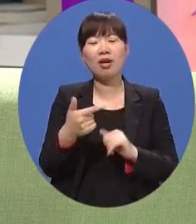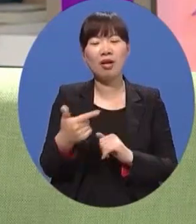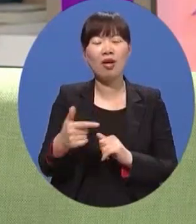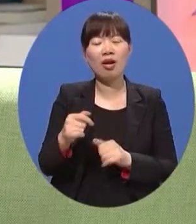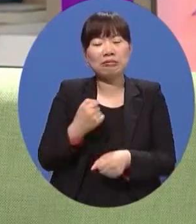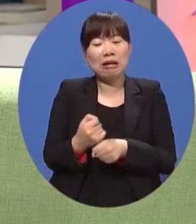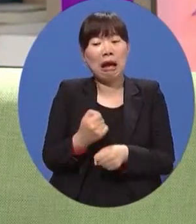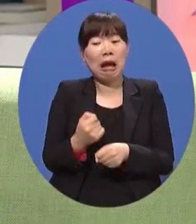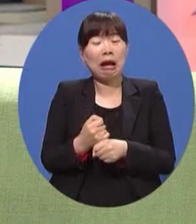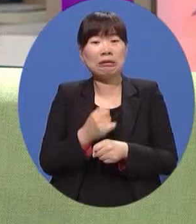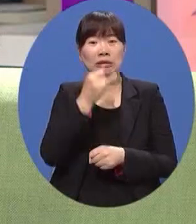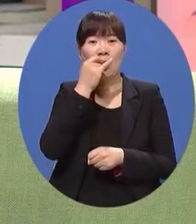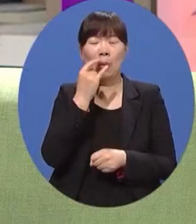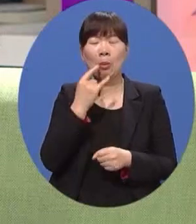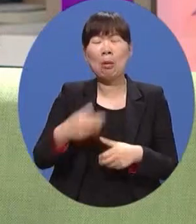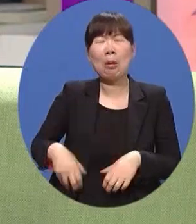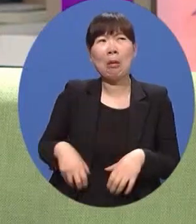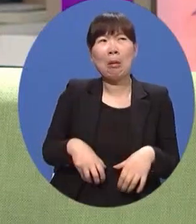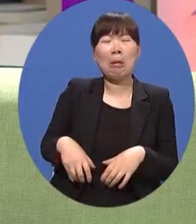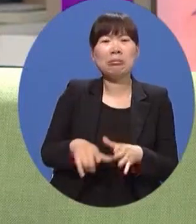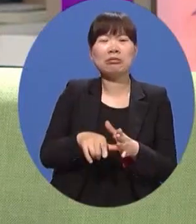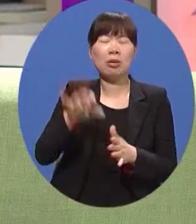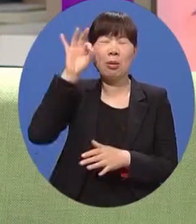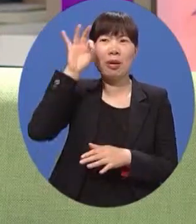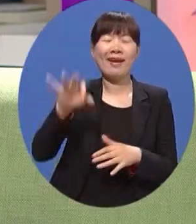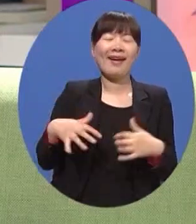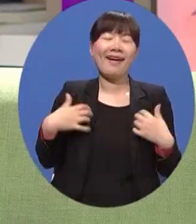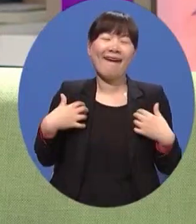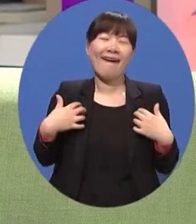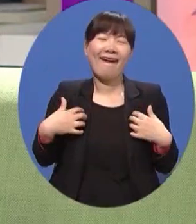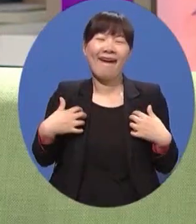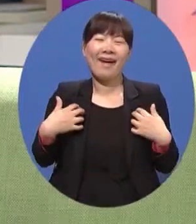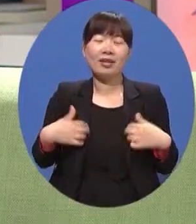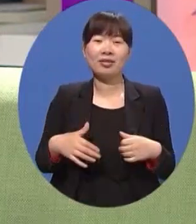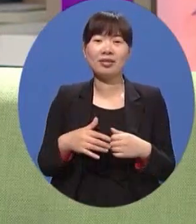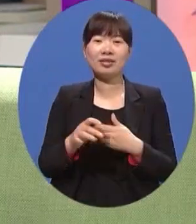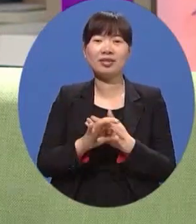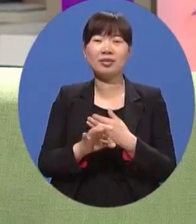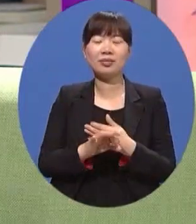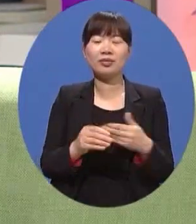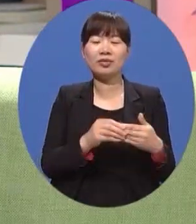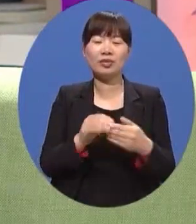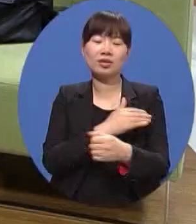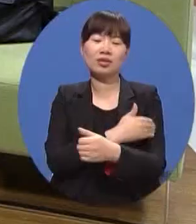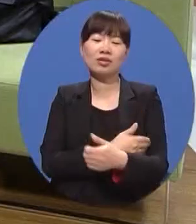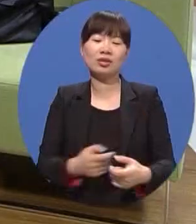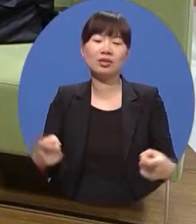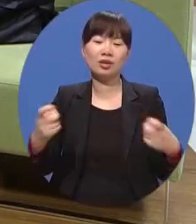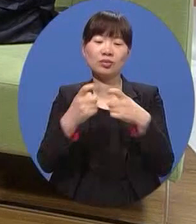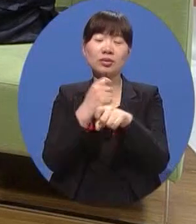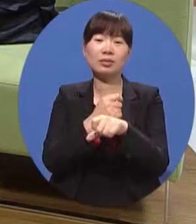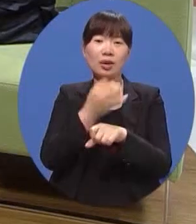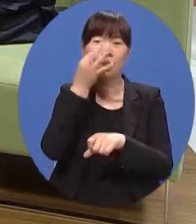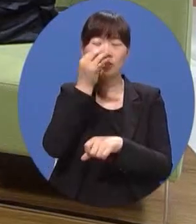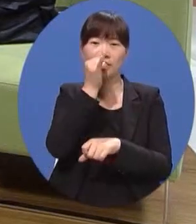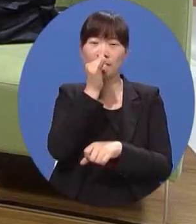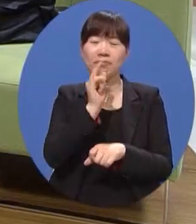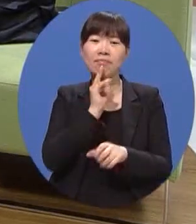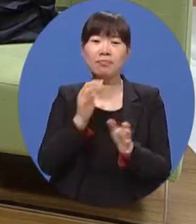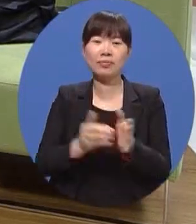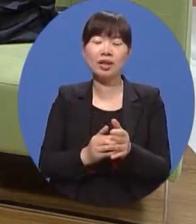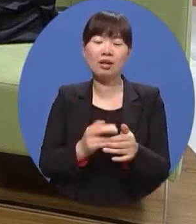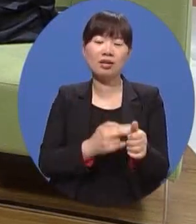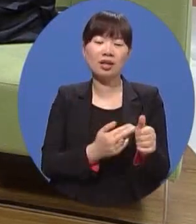어떤 당황해하거나 엄마가 어쩔지 몰랄 때 그걸 보고 또 이렇게 재밌어하는 아이들이 있거든요. 그런 건 일종의 주도권 다툼이라고 볼 수가 있습니다. 오,